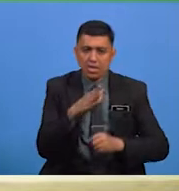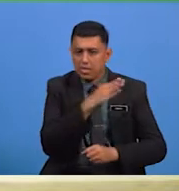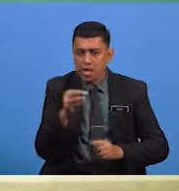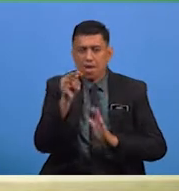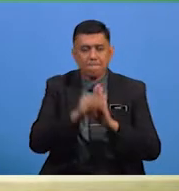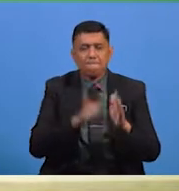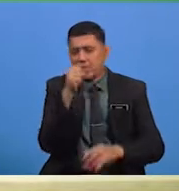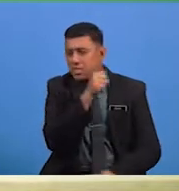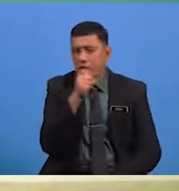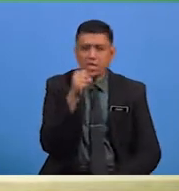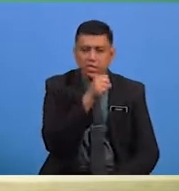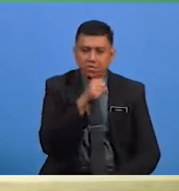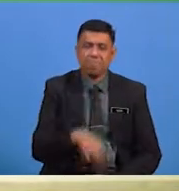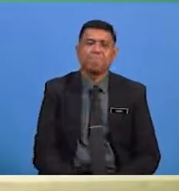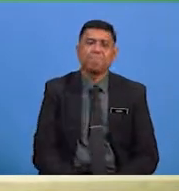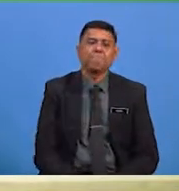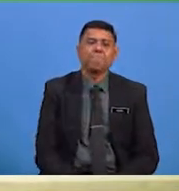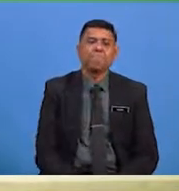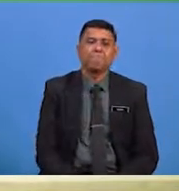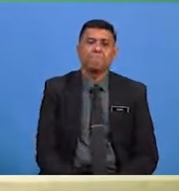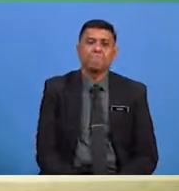dan menyanyi.